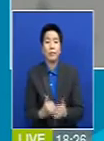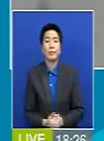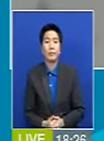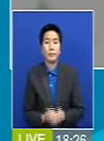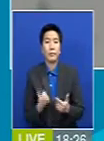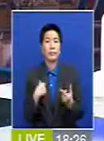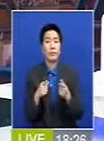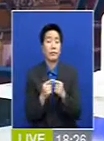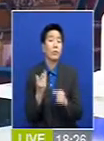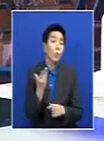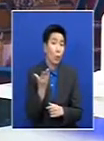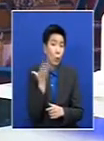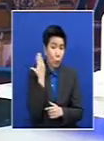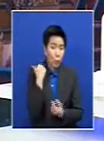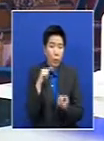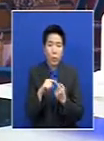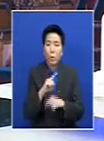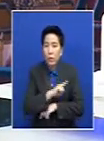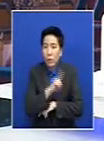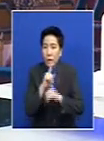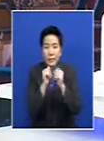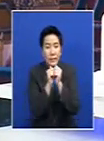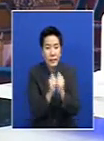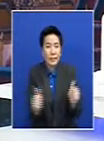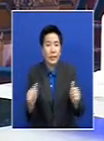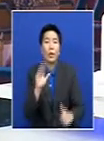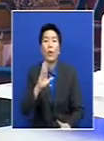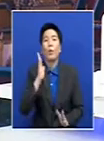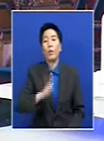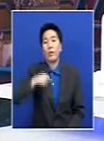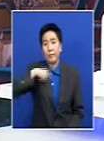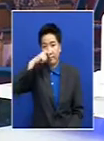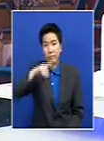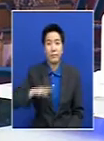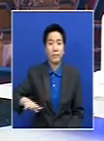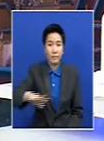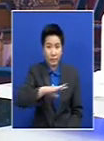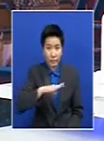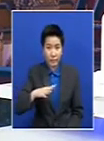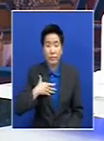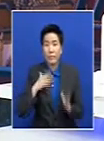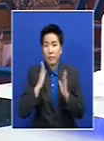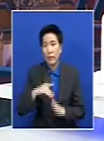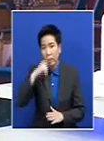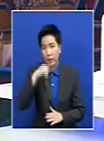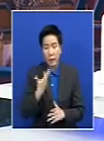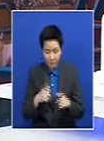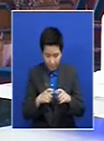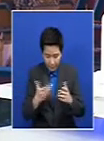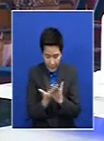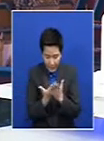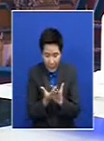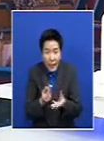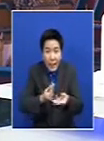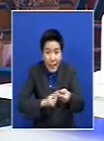เมื่อวานนี้ครับเป็นวันที่เป็นมหามงคลของประสบกรณิกรชาวไทยแล้วพี่น้องประชาชนก็ไปแลกธนบัตร